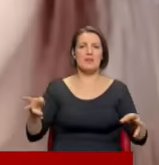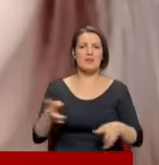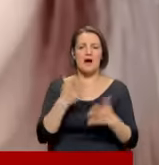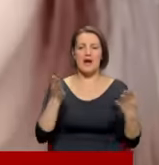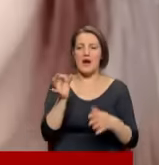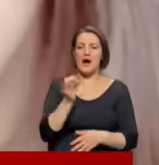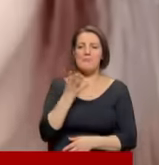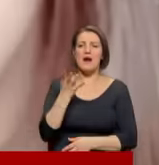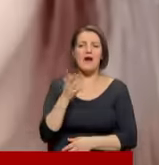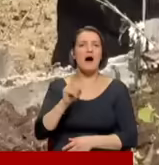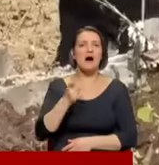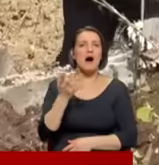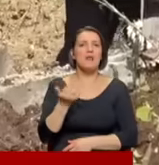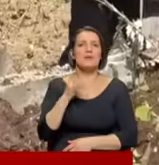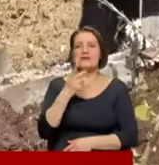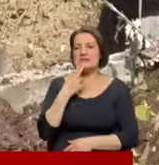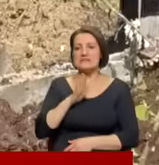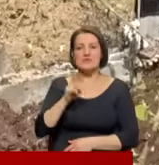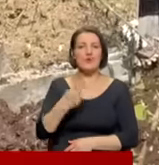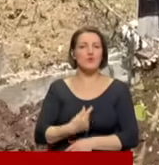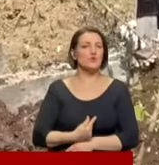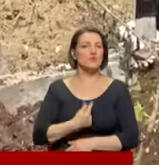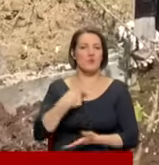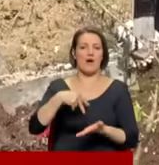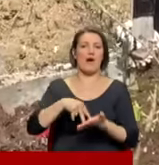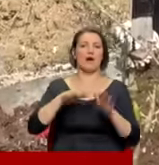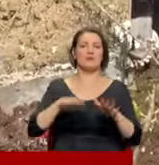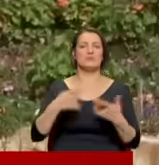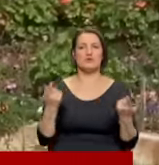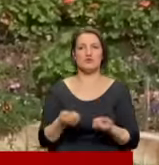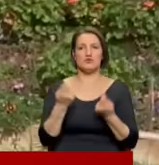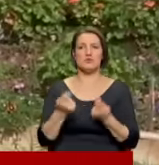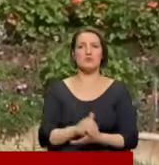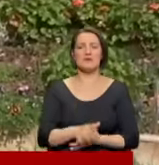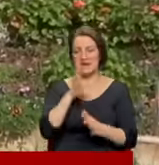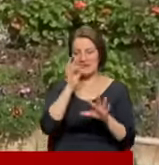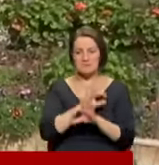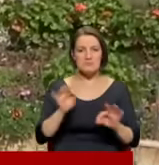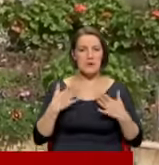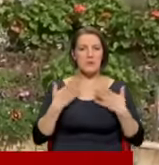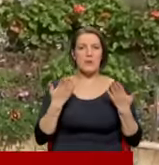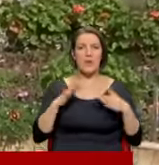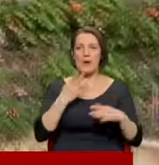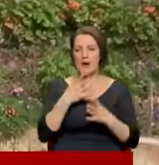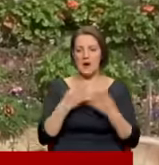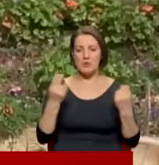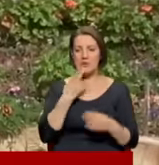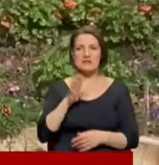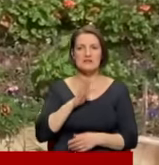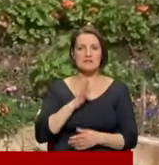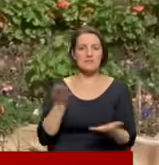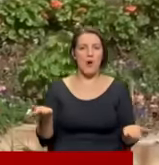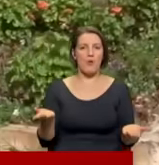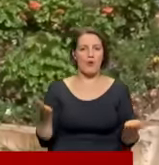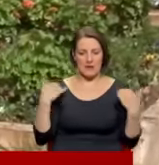haber alamadığı bir kayıp kızı var. Onun umuduyla ayakta durmaya çalışıyor. Ay kimsem yok. Kaybolan kızım da yok. Ay geldim